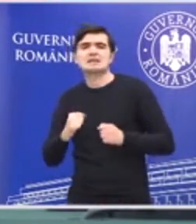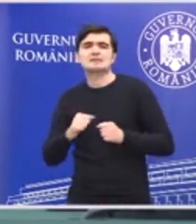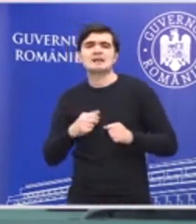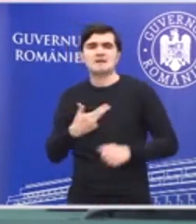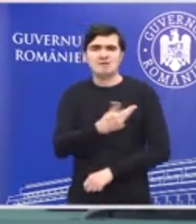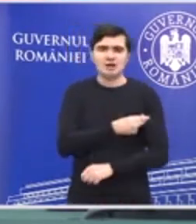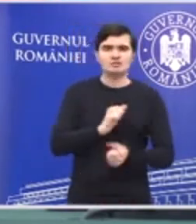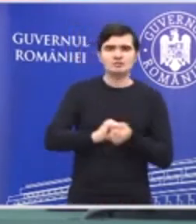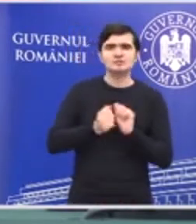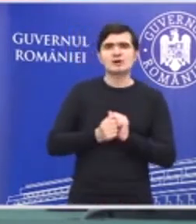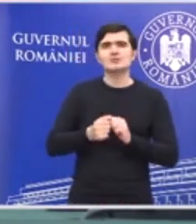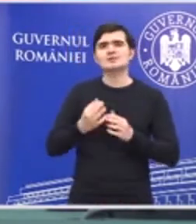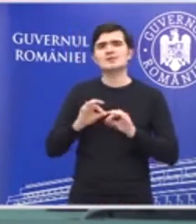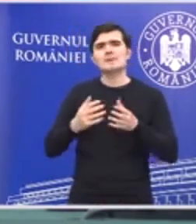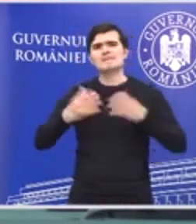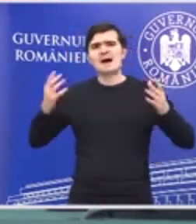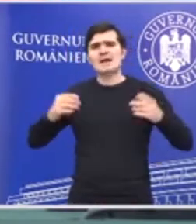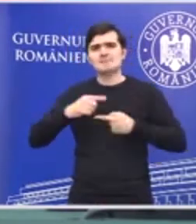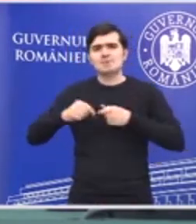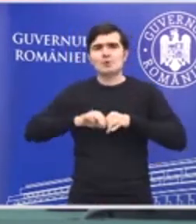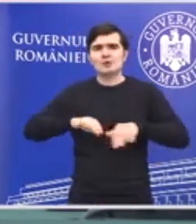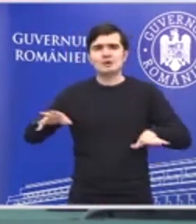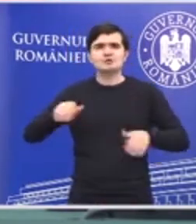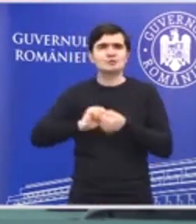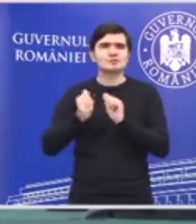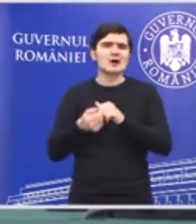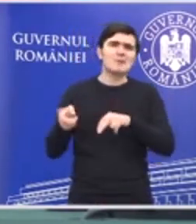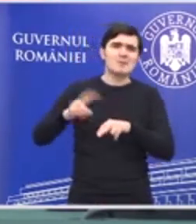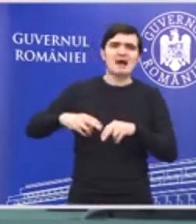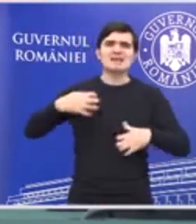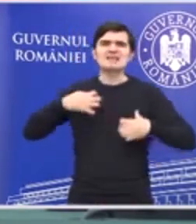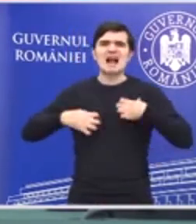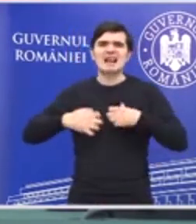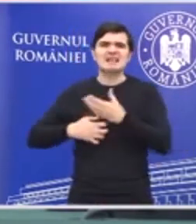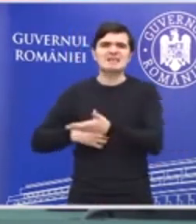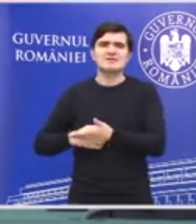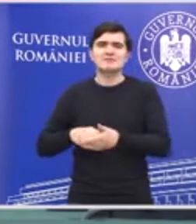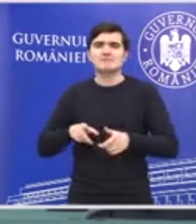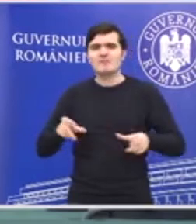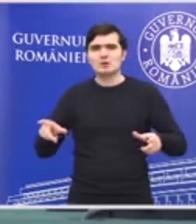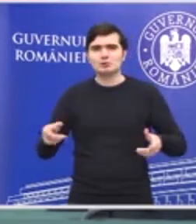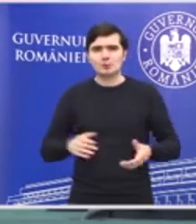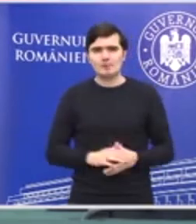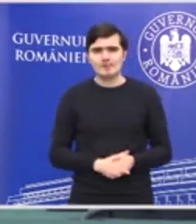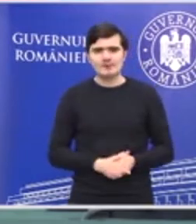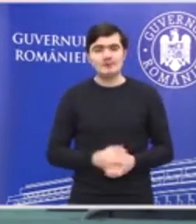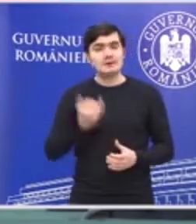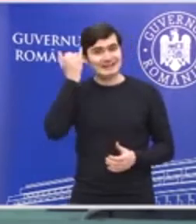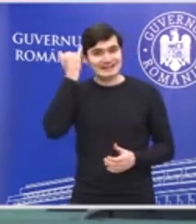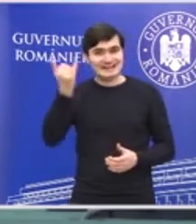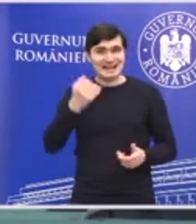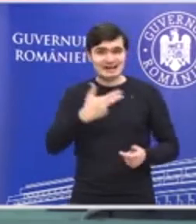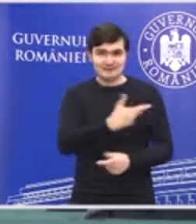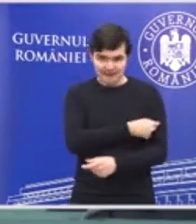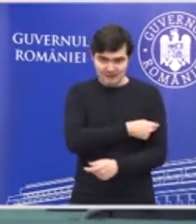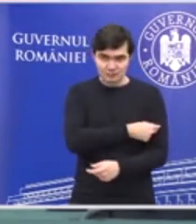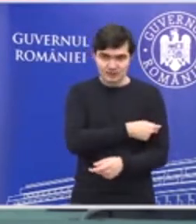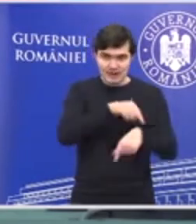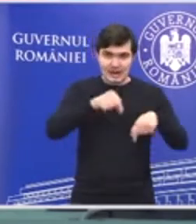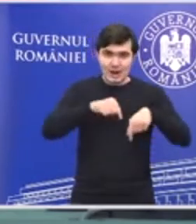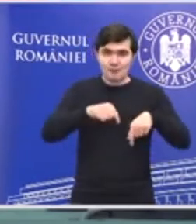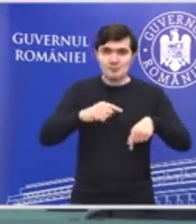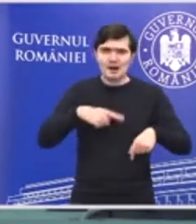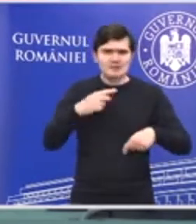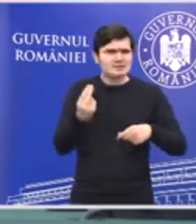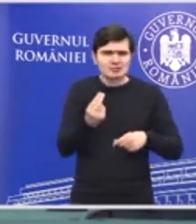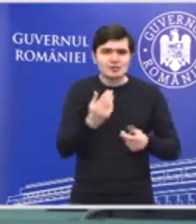crește contagiozitatea, pe de altă parte pot să-i crească agresivitatea, virulența. Ideea campaniei de vaccinare în plină pandemie este